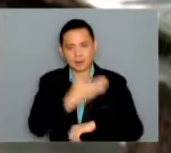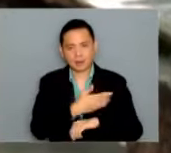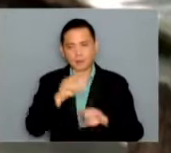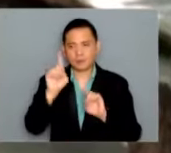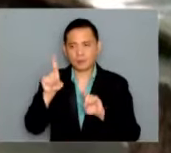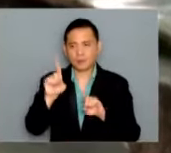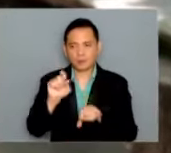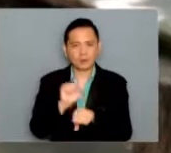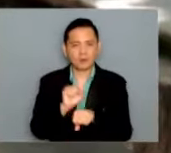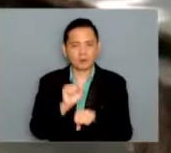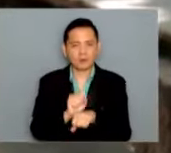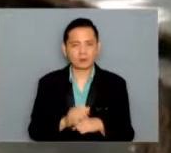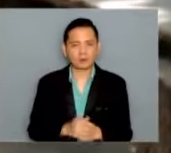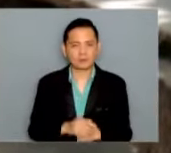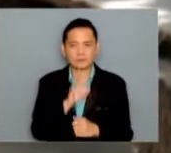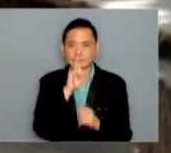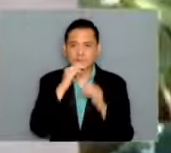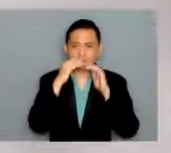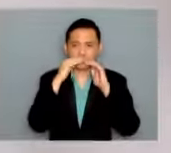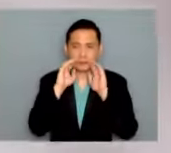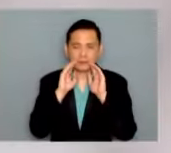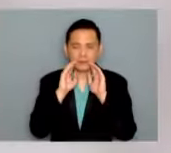Malungkot. Yan ang nagpapasaya sa akin.